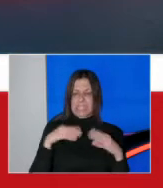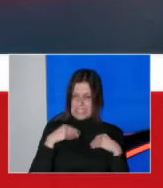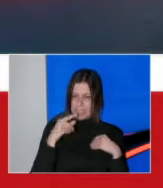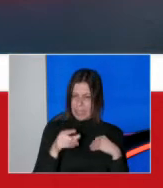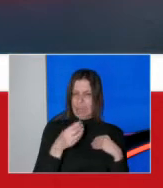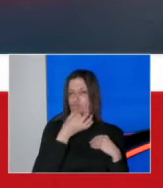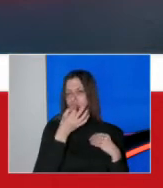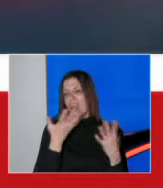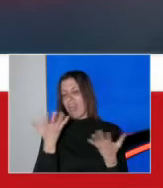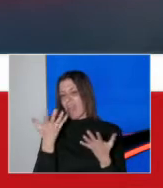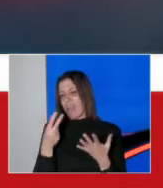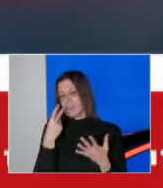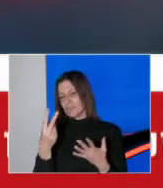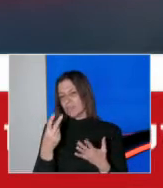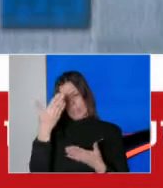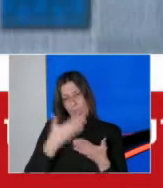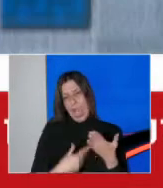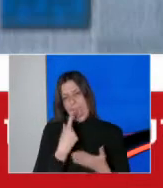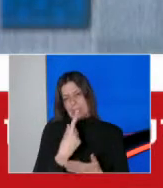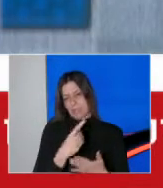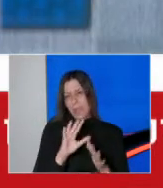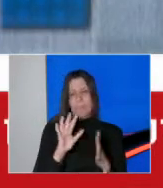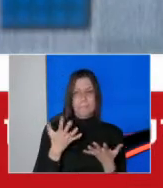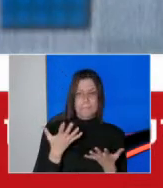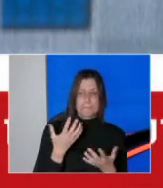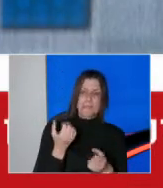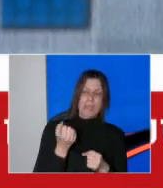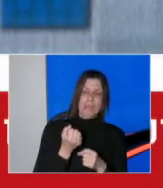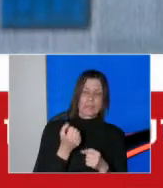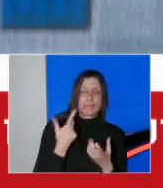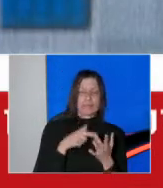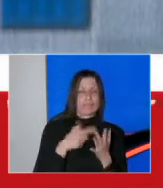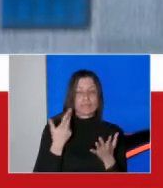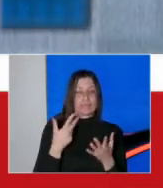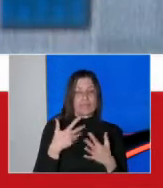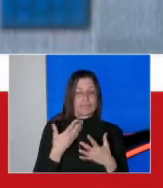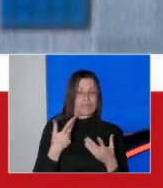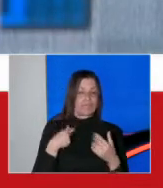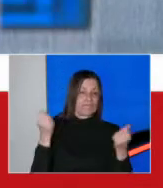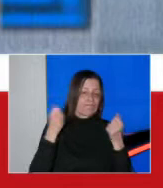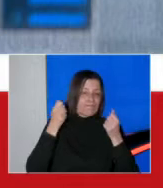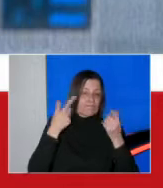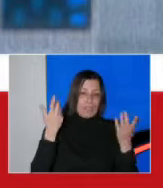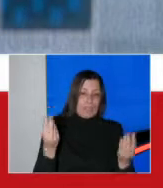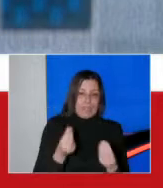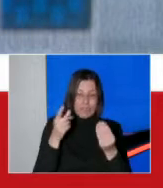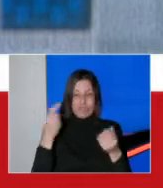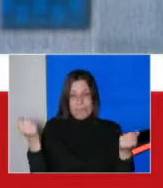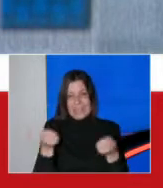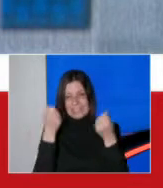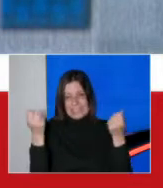אבל איך זה מתבטא בדוח עצמו? זאת אומרת, מה באמת ככה גרם לך להזדעזע מהדברים שאמנסטי